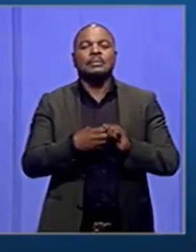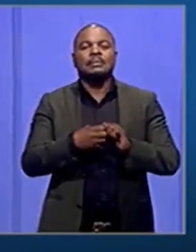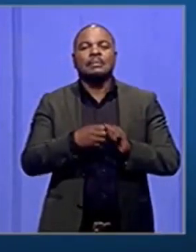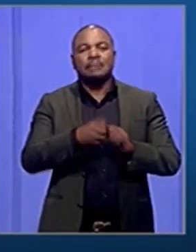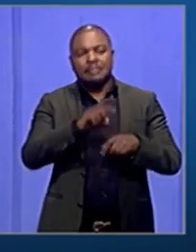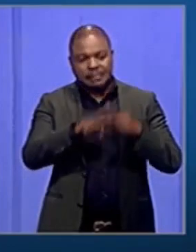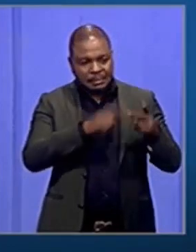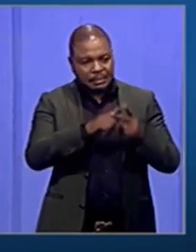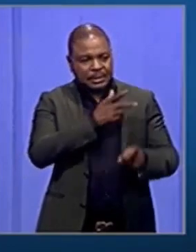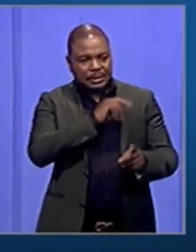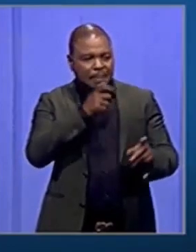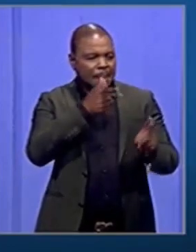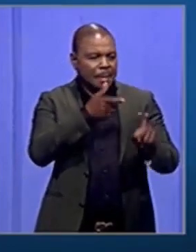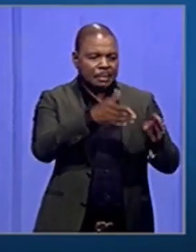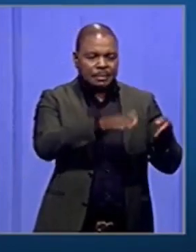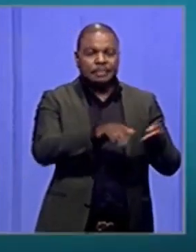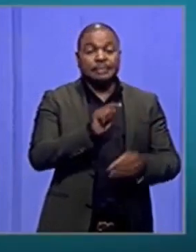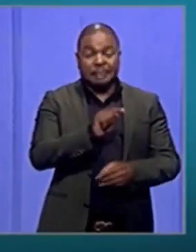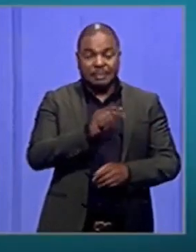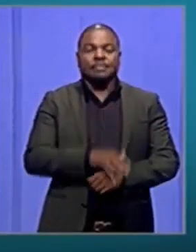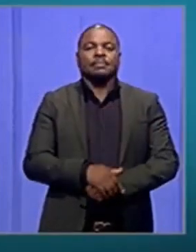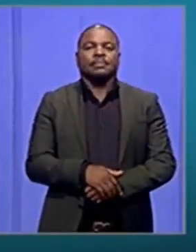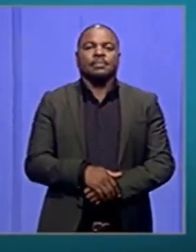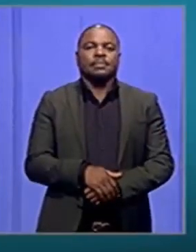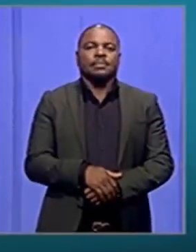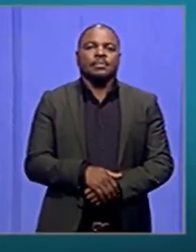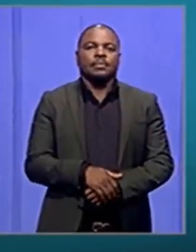kwa KwaZulu-Natal.